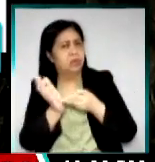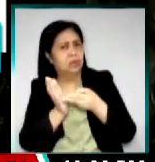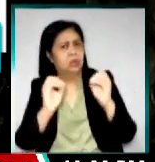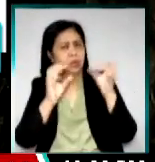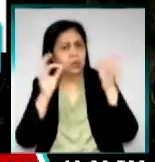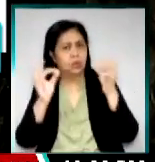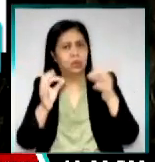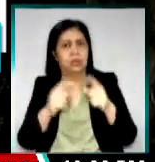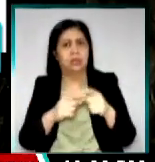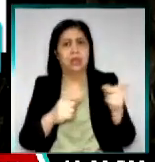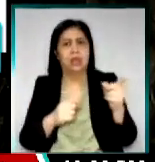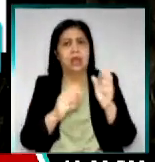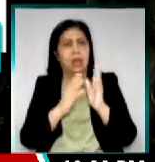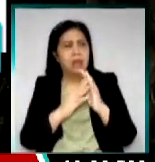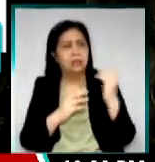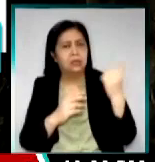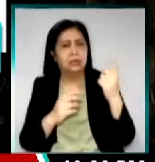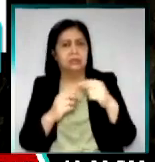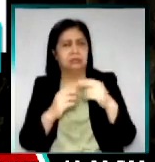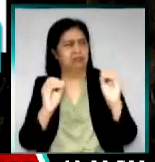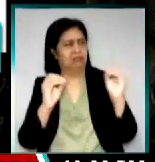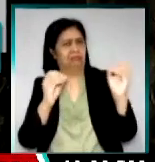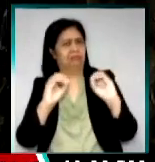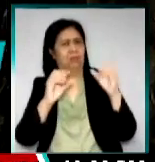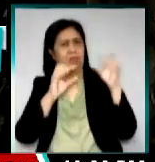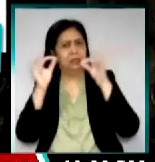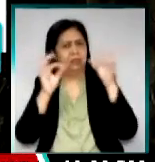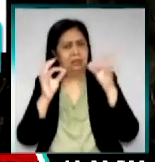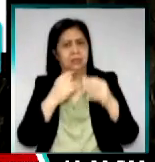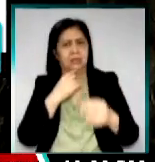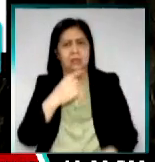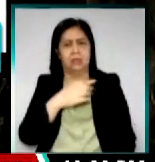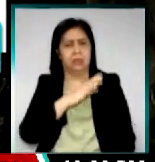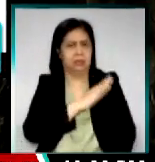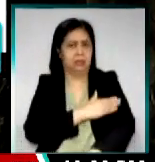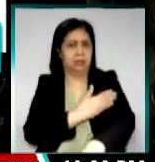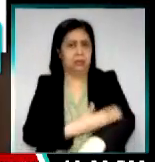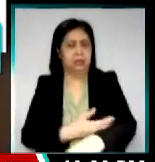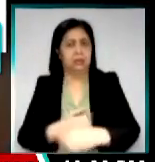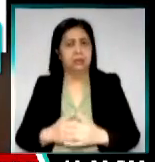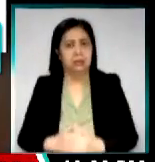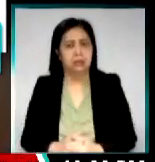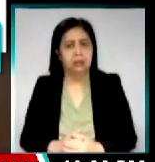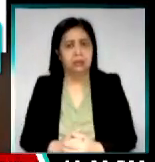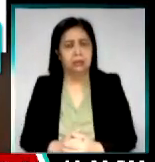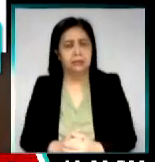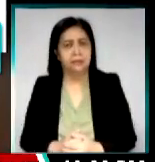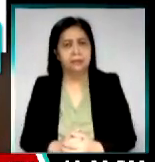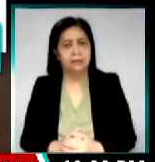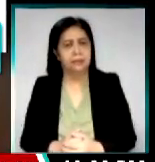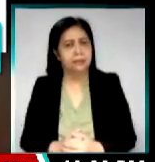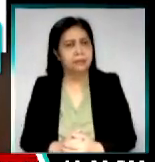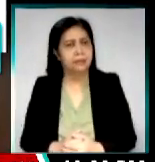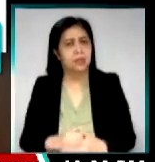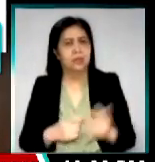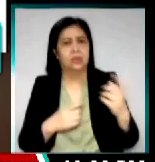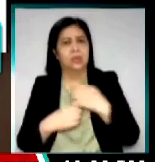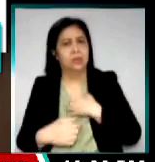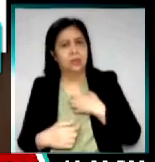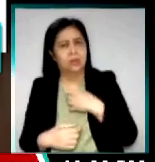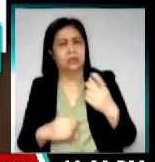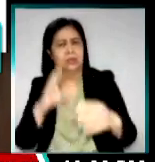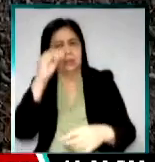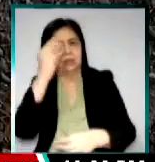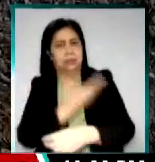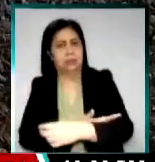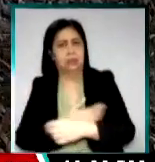ako nakukuha ng droga. Wala, tinutunan ko niya. Gumagod na anak ko. Dahil ng asahan ng anak ko, para bang